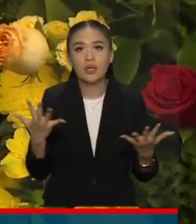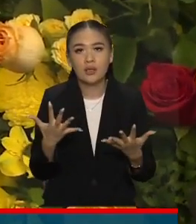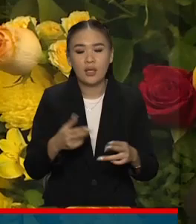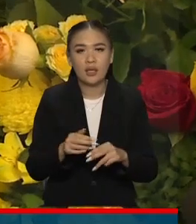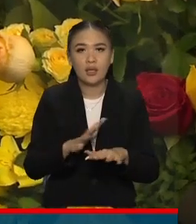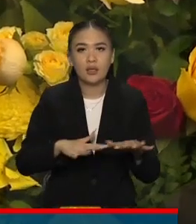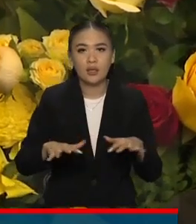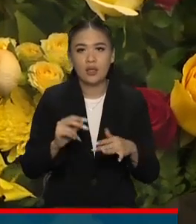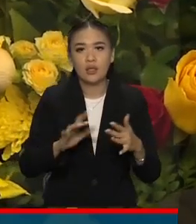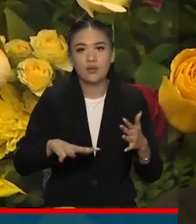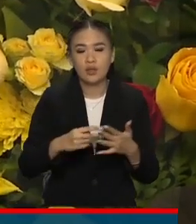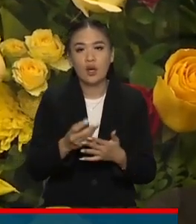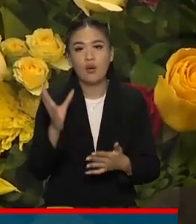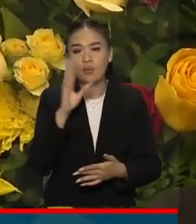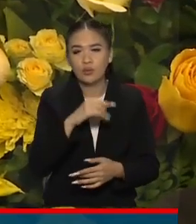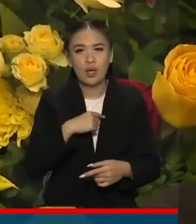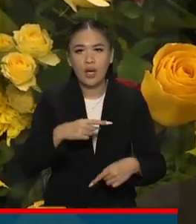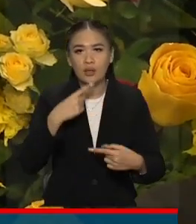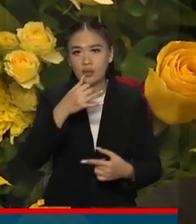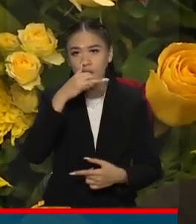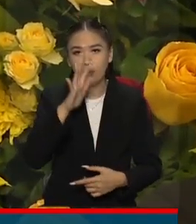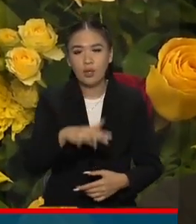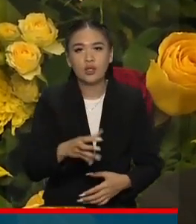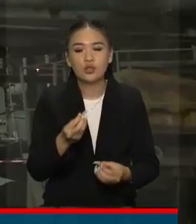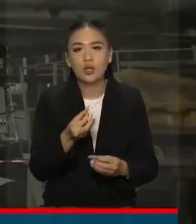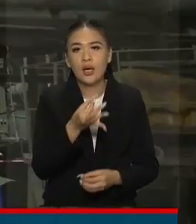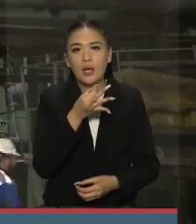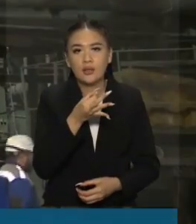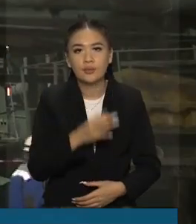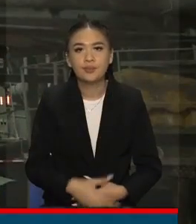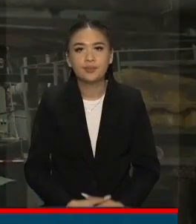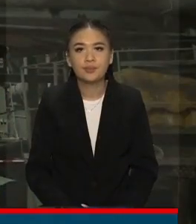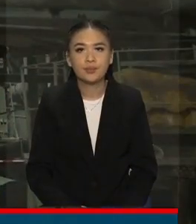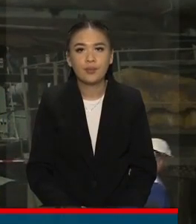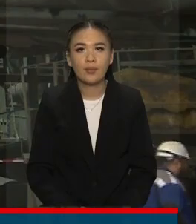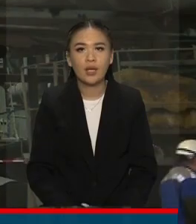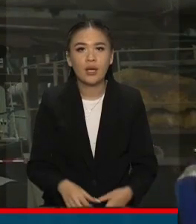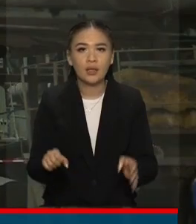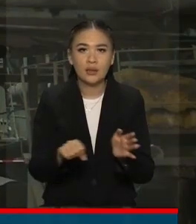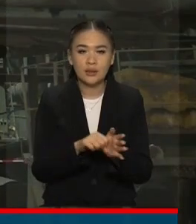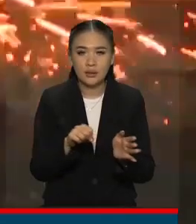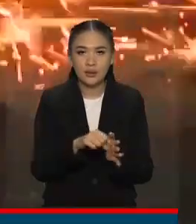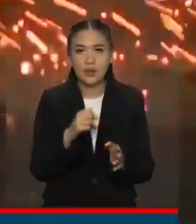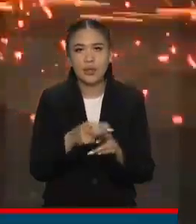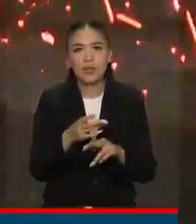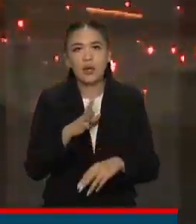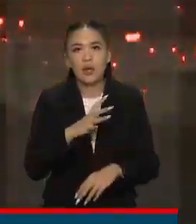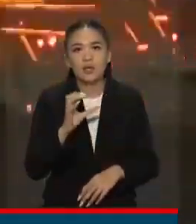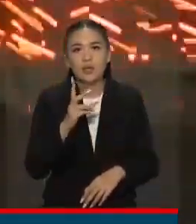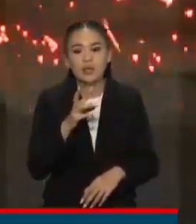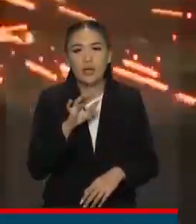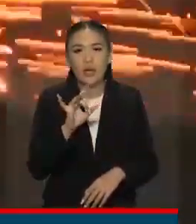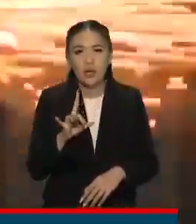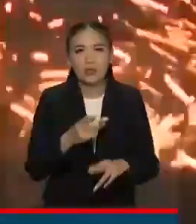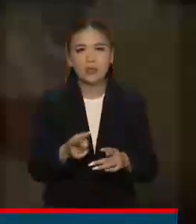инвесторлары келуі мүмкін екенін айта алмаймын, әлі ерте. Қыс қырасында Роман Скляр биылғы қыста халық тонбау тиіс